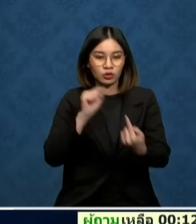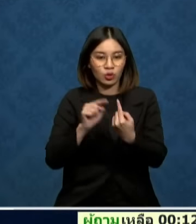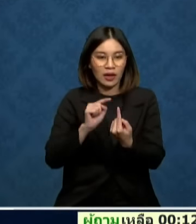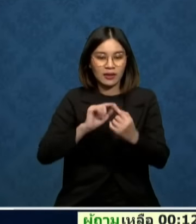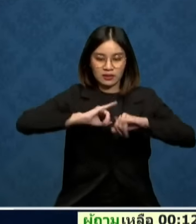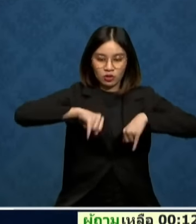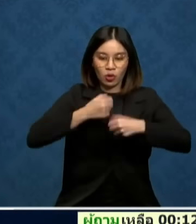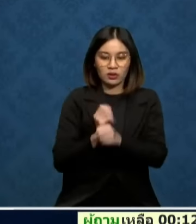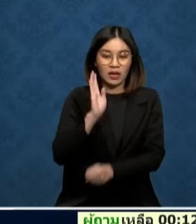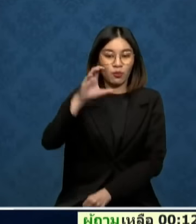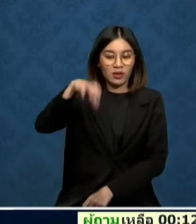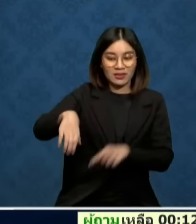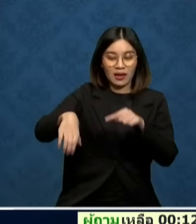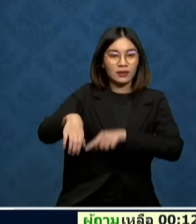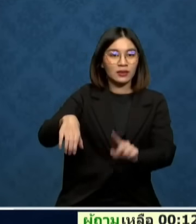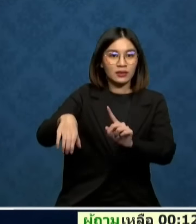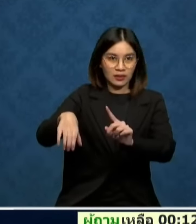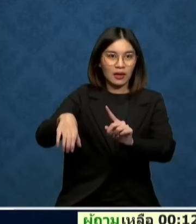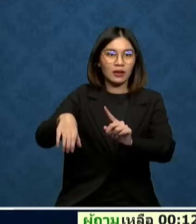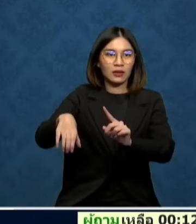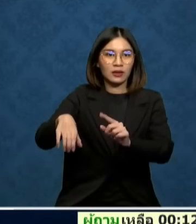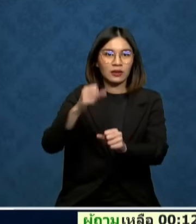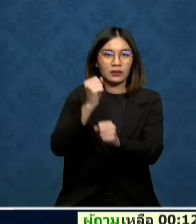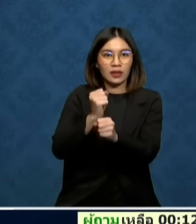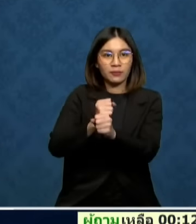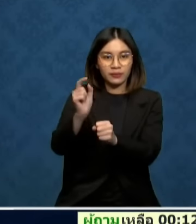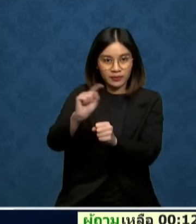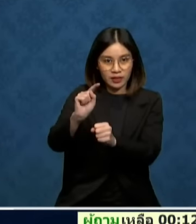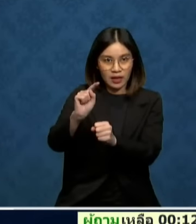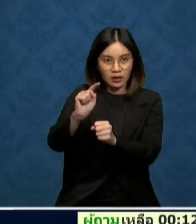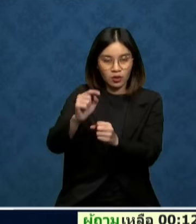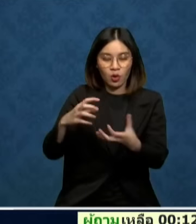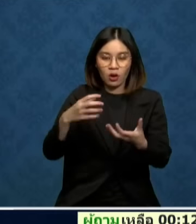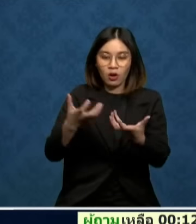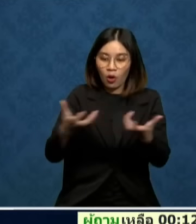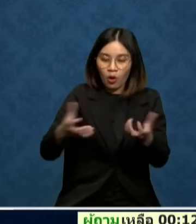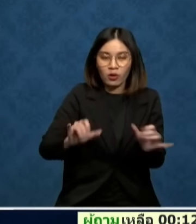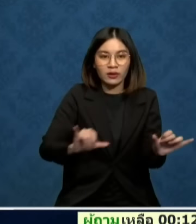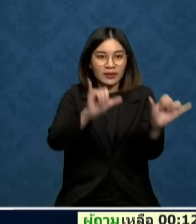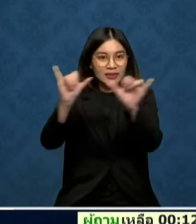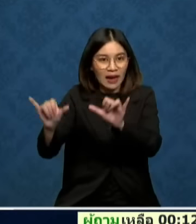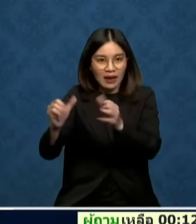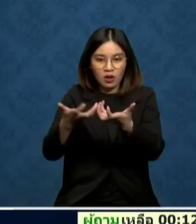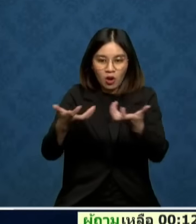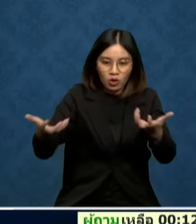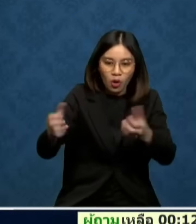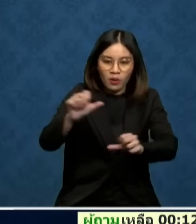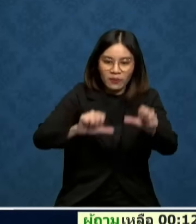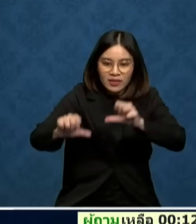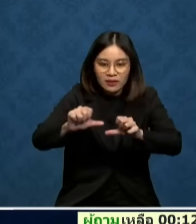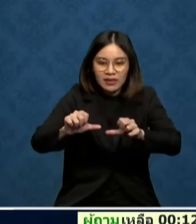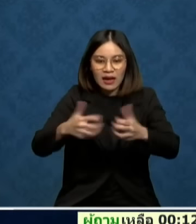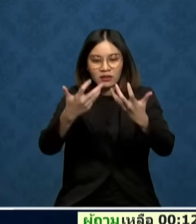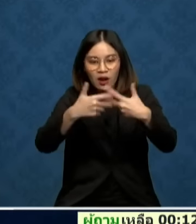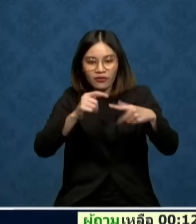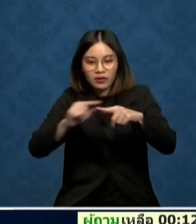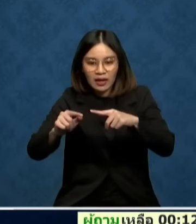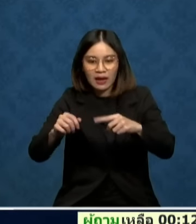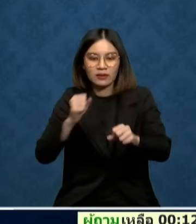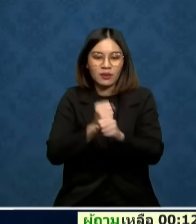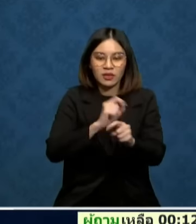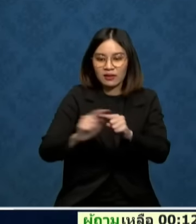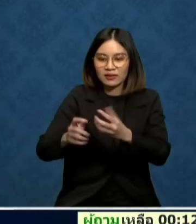จ้าของบริษัทวินโปรเซสนะคะได้ดำเนินการขนย้ายนะคะกากของเสียอุตสาหกรรมนะคะแล้วก็กำจัดกาก